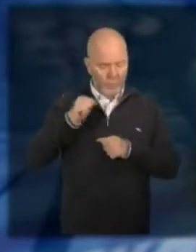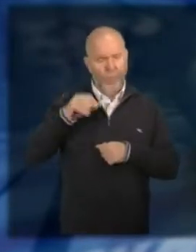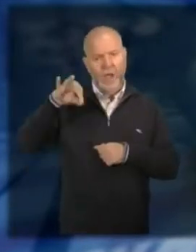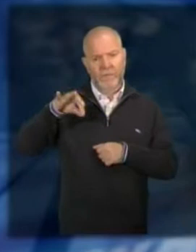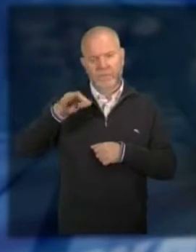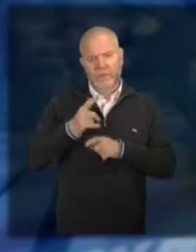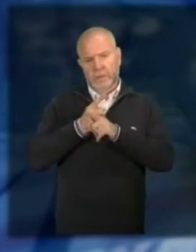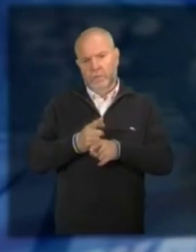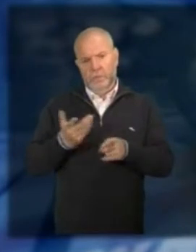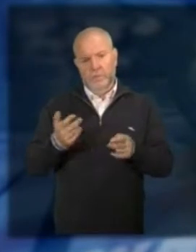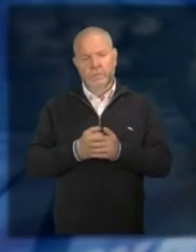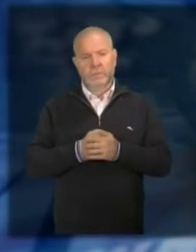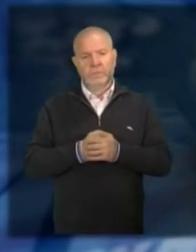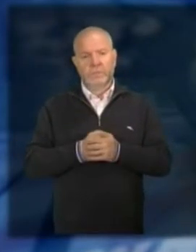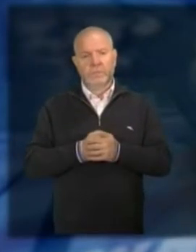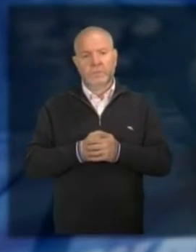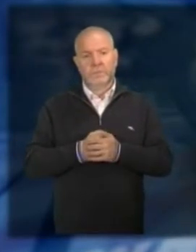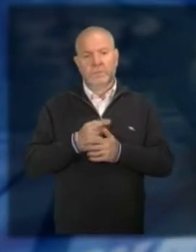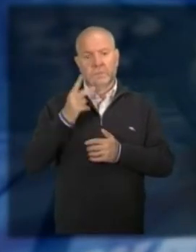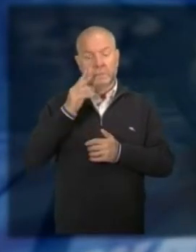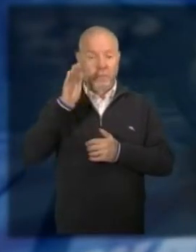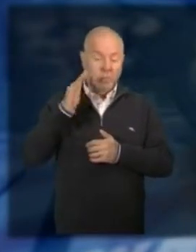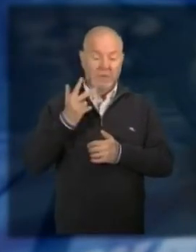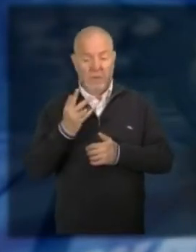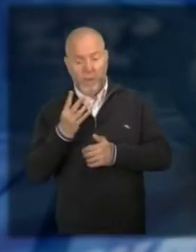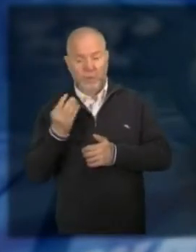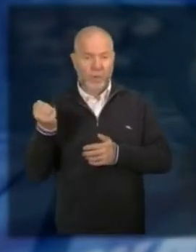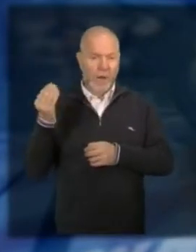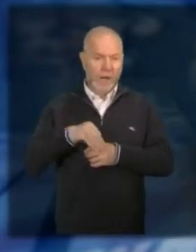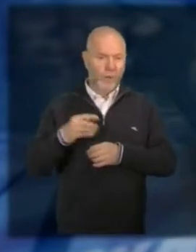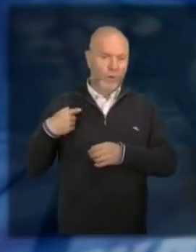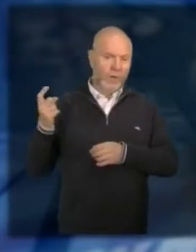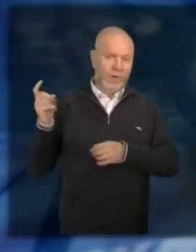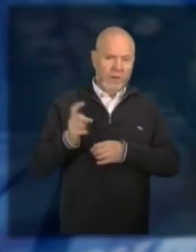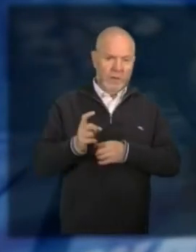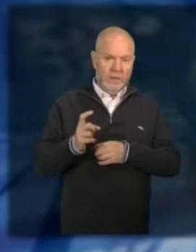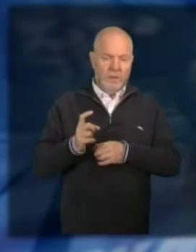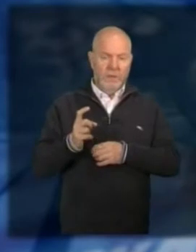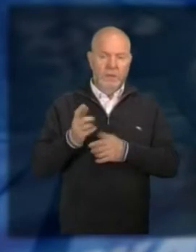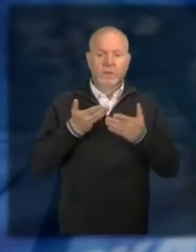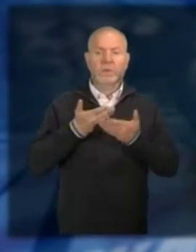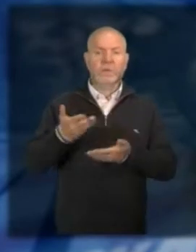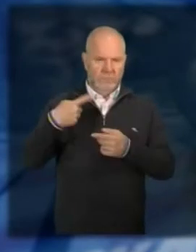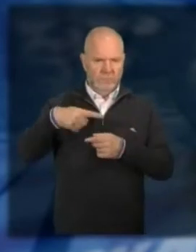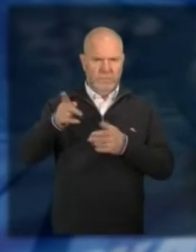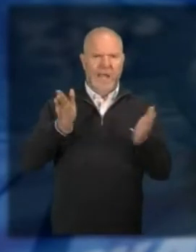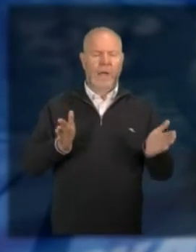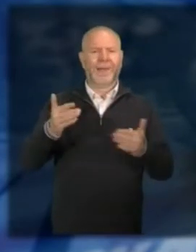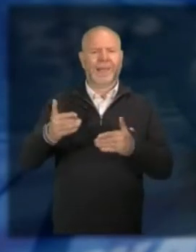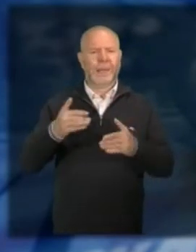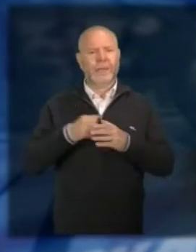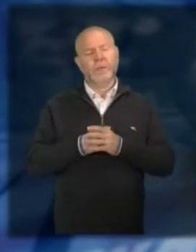richiesti. Prossimamente dovrebbero arrivare altri 3-4 profughi che saranno ospitati in un appartamento dello stesso proprietario.